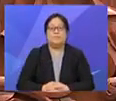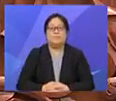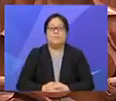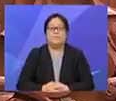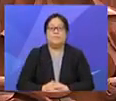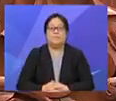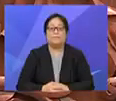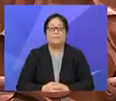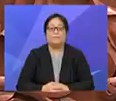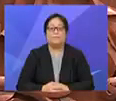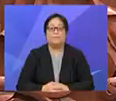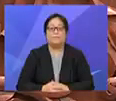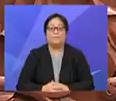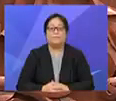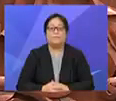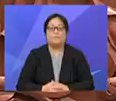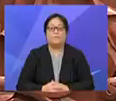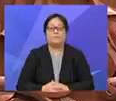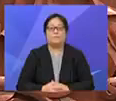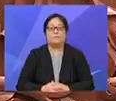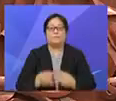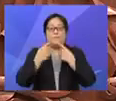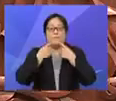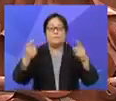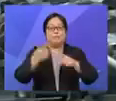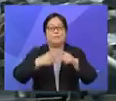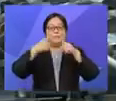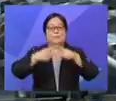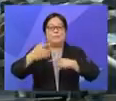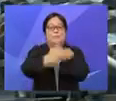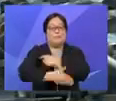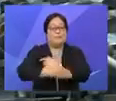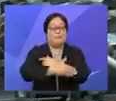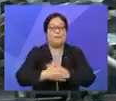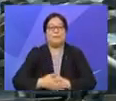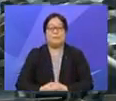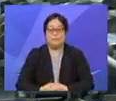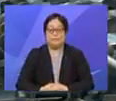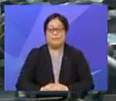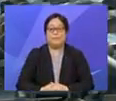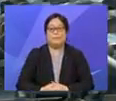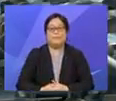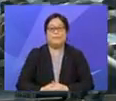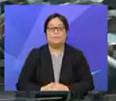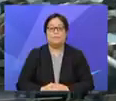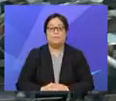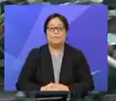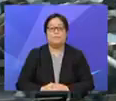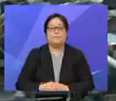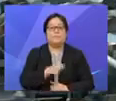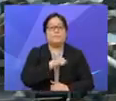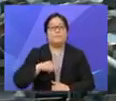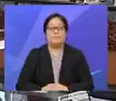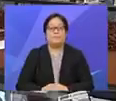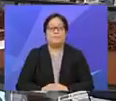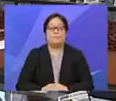seksi ini nampaknya Setiawan sesuai supaya apabila boleh kita bawa perundangan lidah pada awal lagi hingga